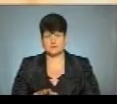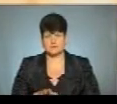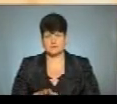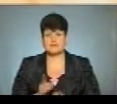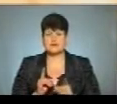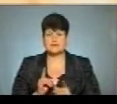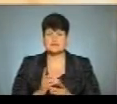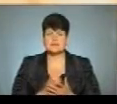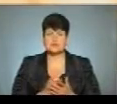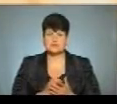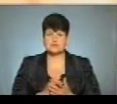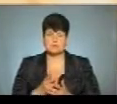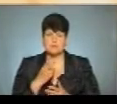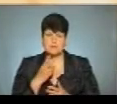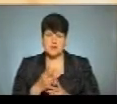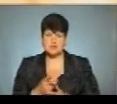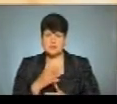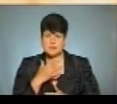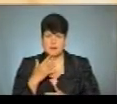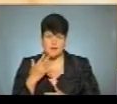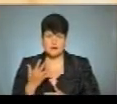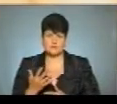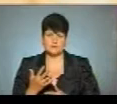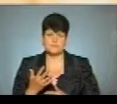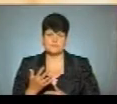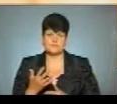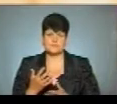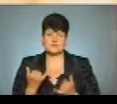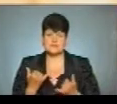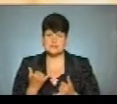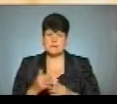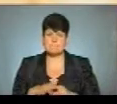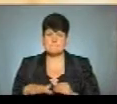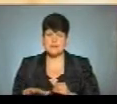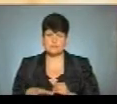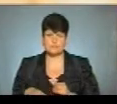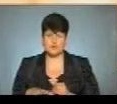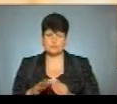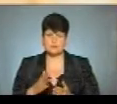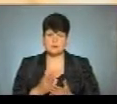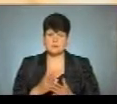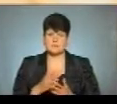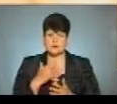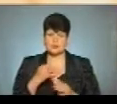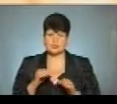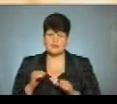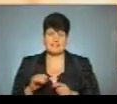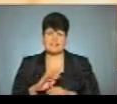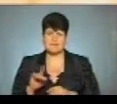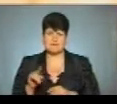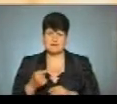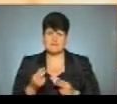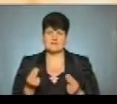Навіть ресурси ми насправді побачили, що є багато зараз платформ і можливостей, які не